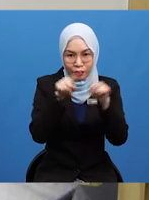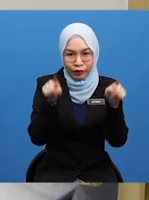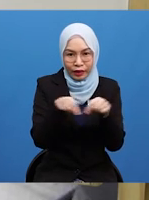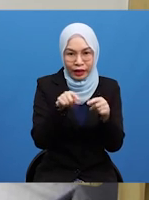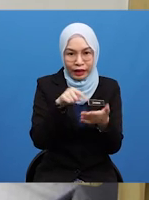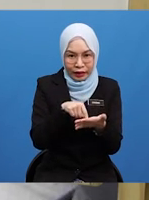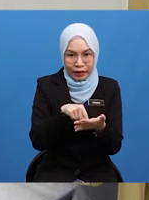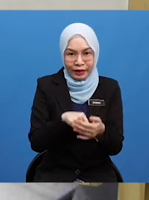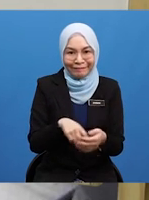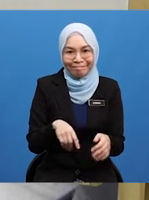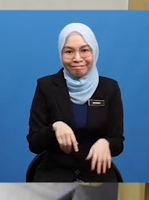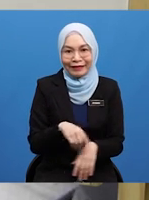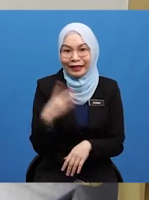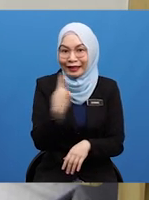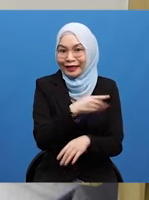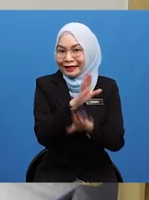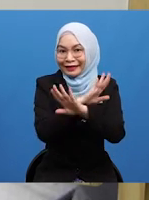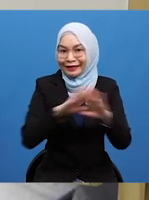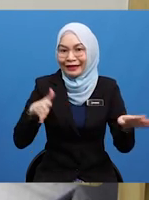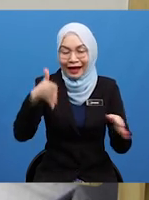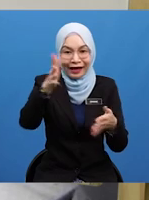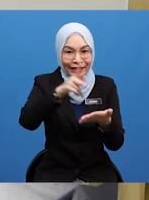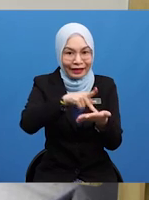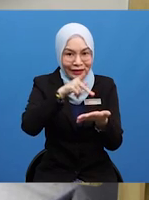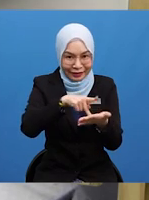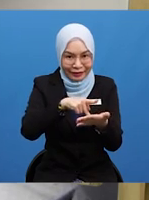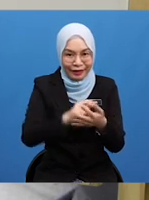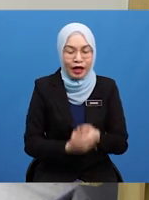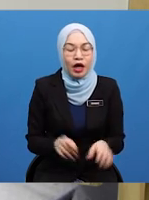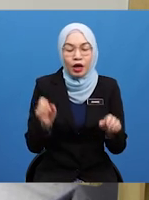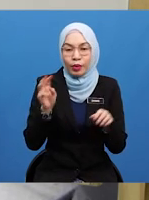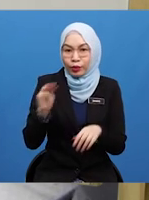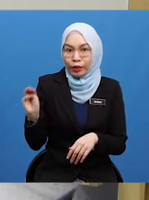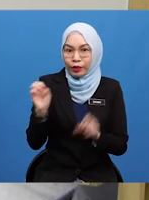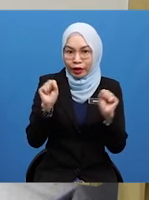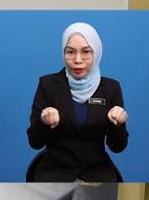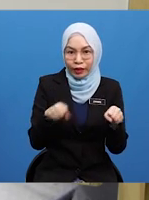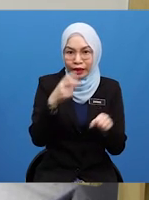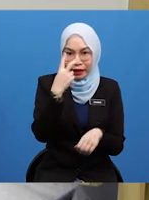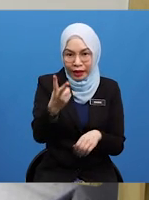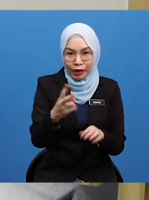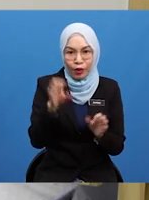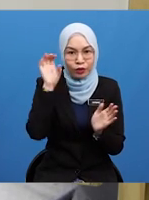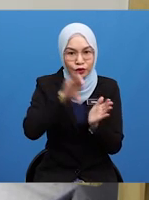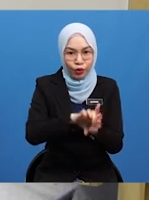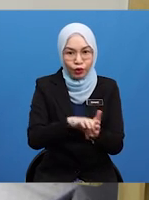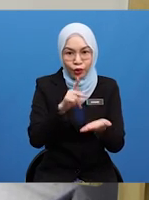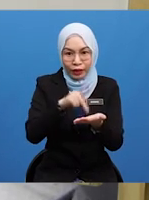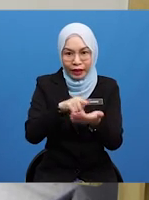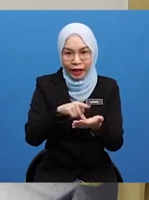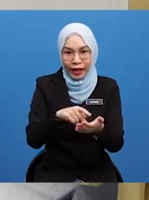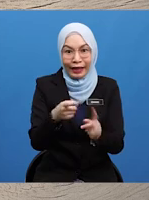dikira. Murid-murid boleh lihat contoh pengiraan yang cikgu tunjukkan di dalam gambar rajah